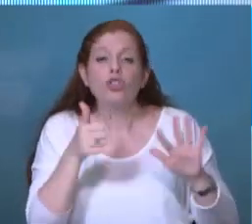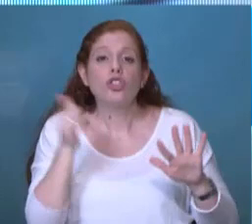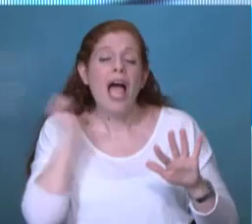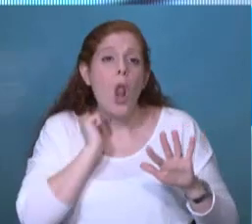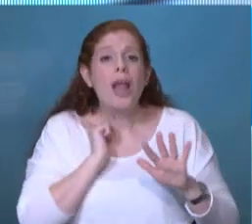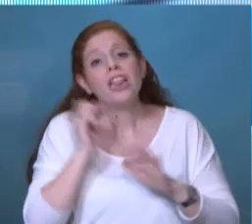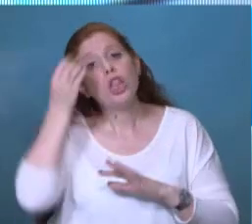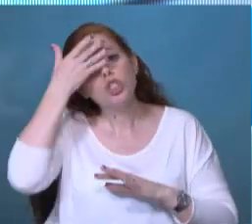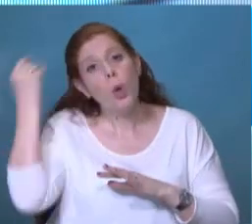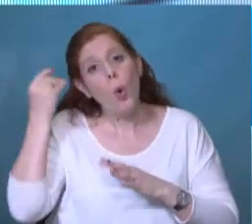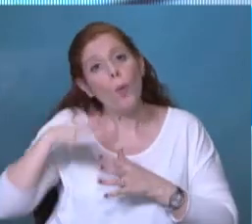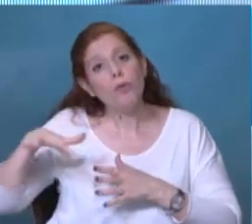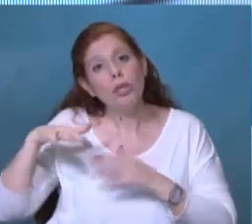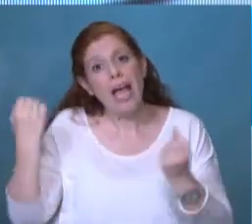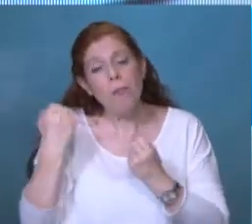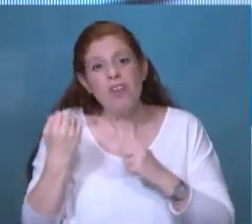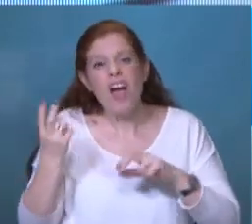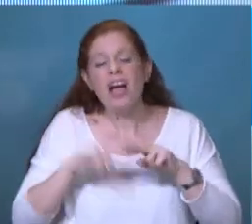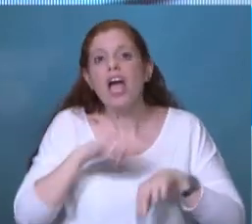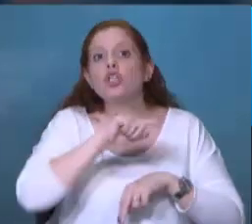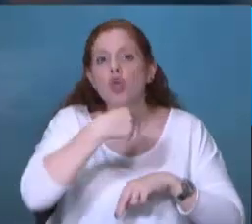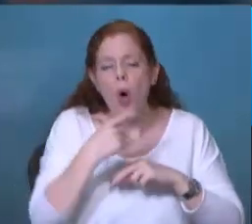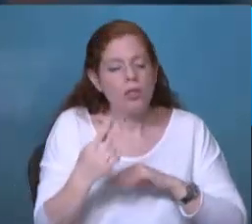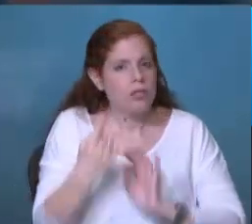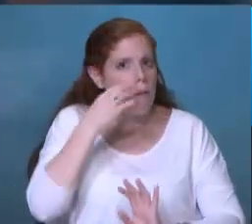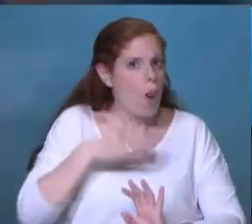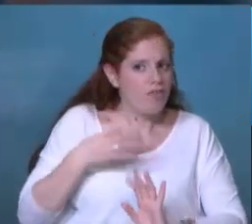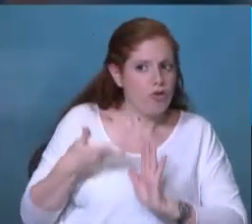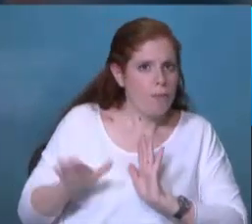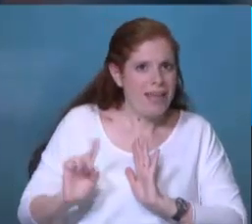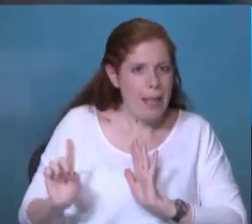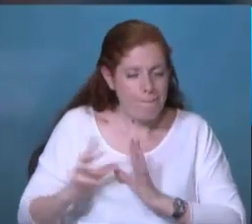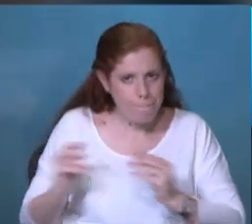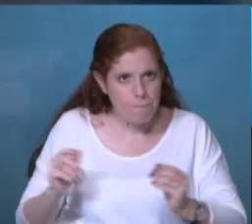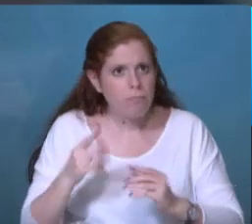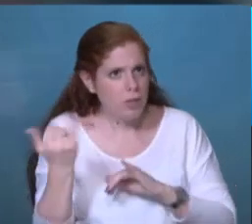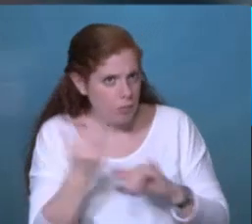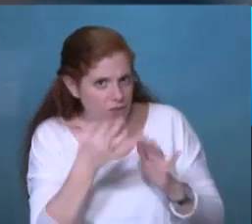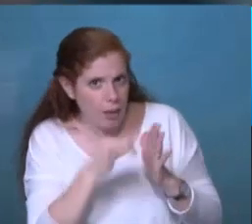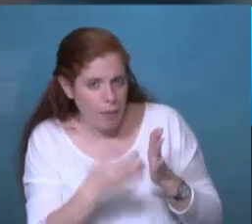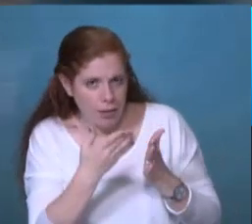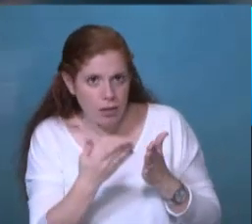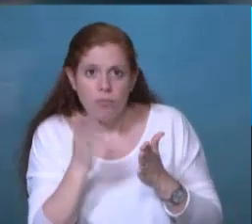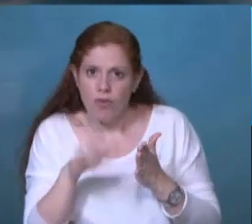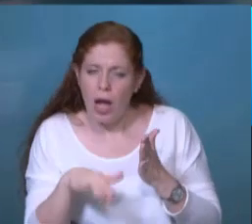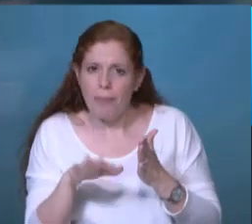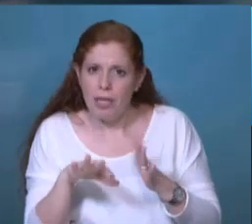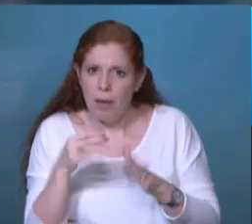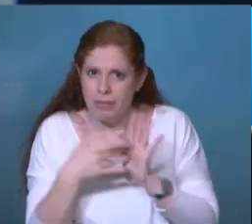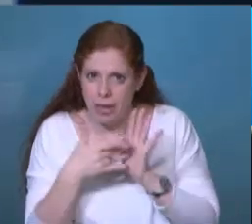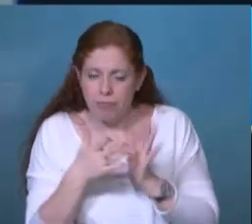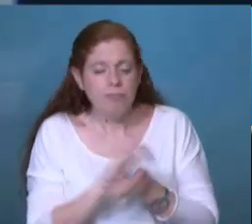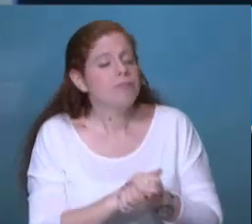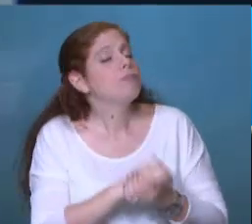עבור שעות. הבחינו בהיעדרן רועי שרון כתבנו לענייני צבא. אתה מביא את הפרטים של המקרה הזה וגם את ממצאי הבדיקה.